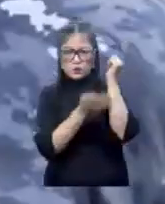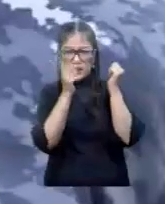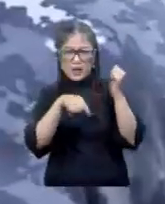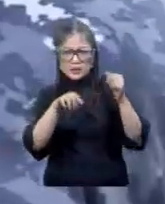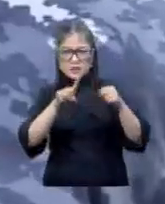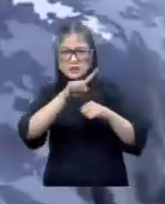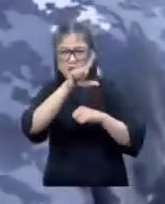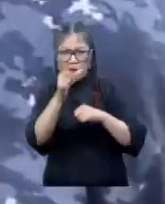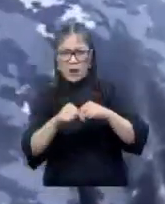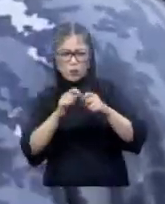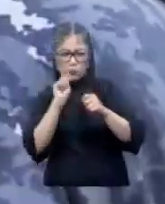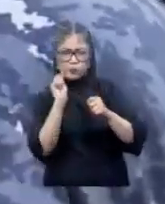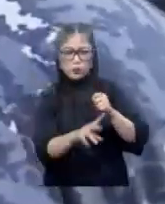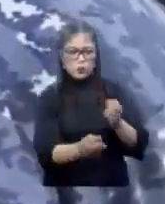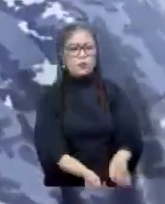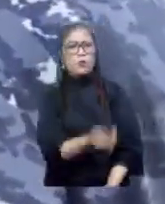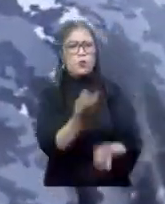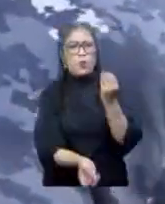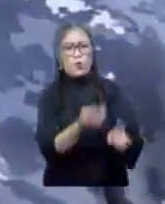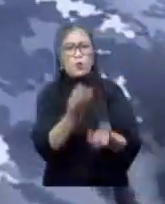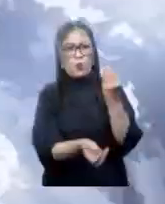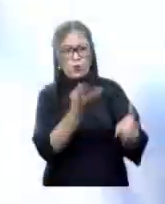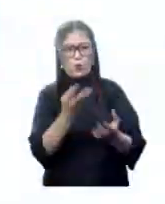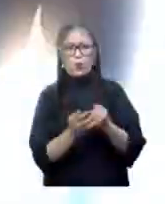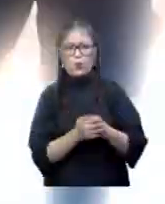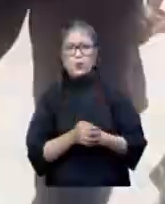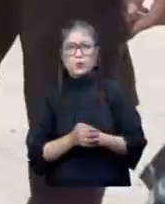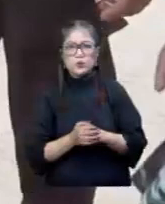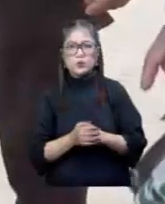ini gimana? Mungkin ada persediaan sendiri dari sana.